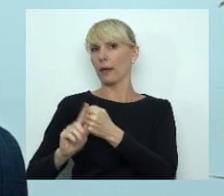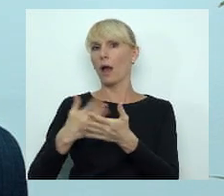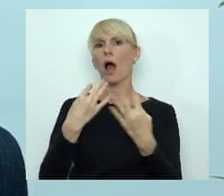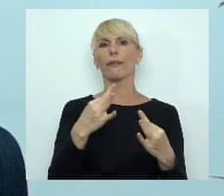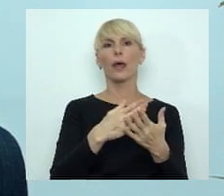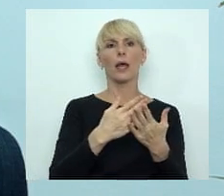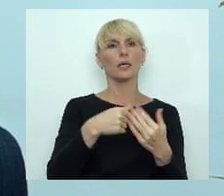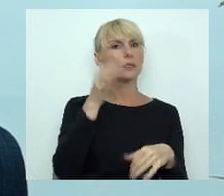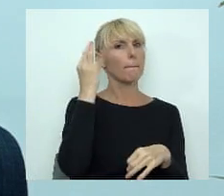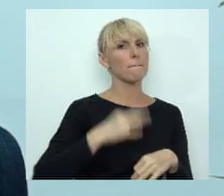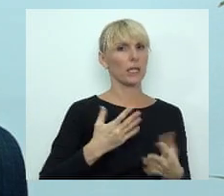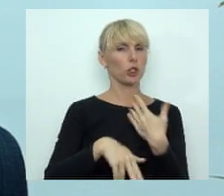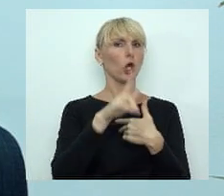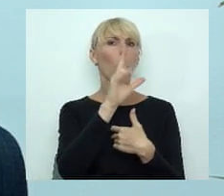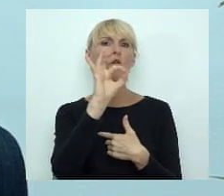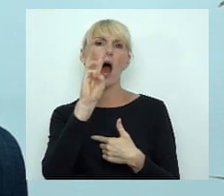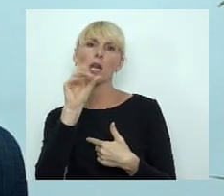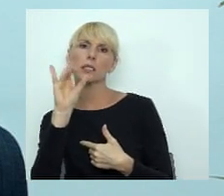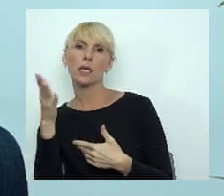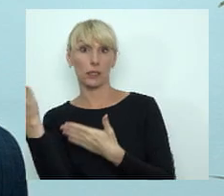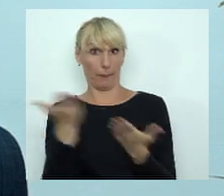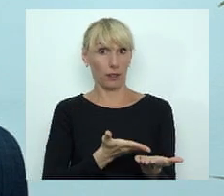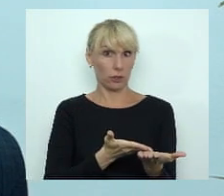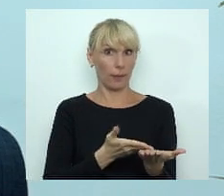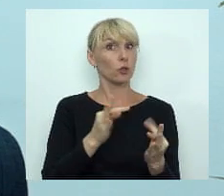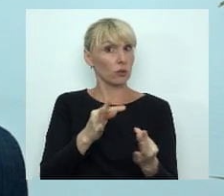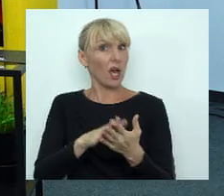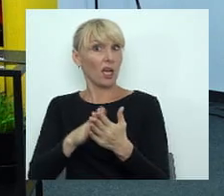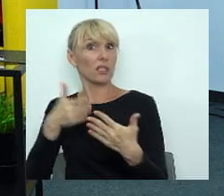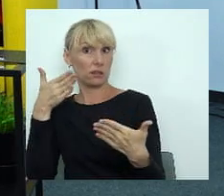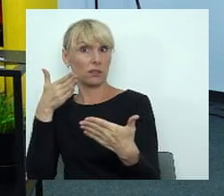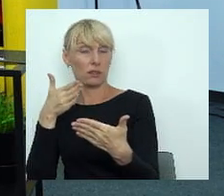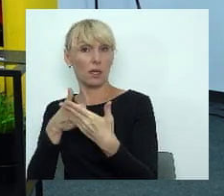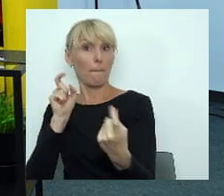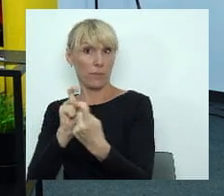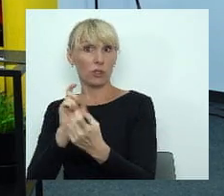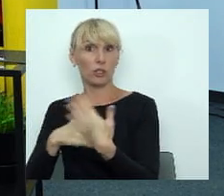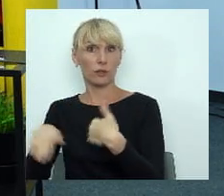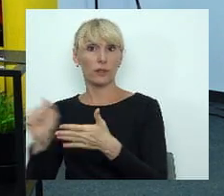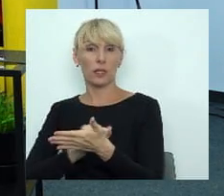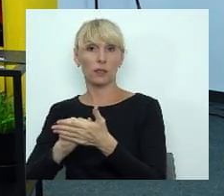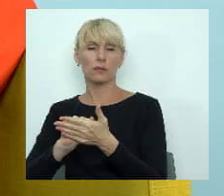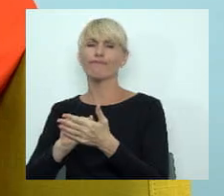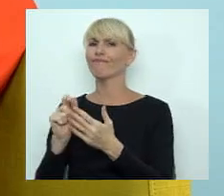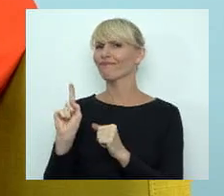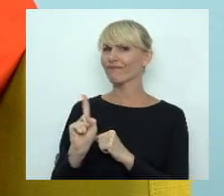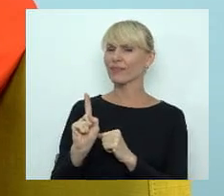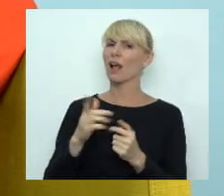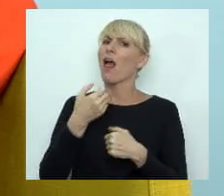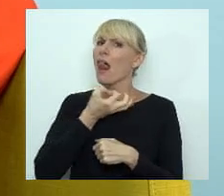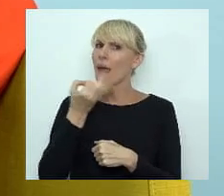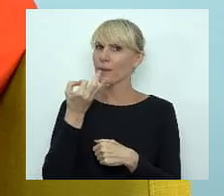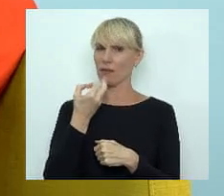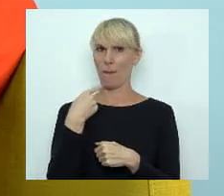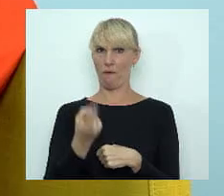Kowalska, zapraszam, czy ma jakieś powody do tego, że zostały naruszone dane osobowe? Unikałabym tego typu rozwiązań. Z prostego względu,